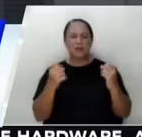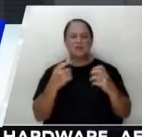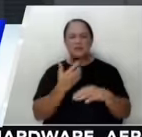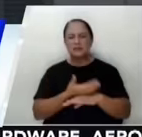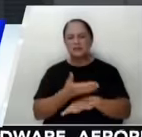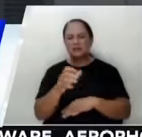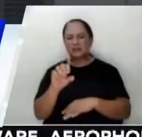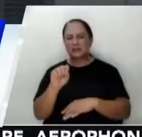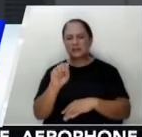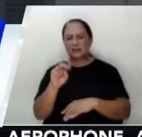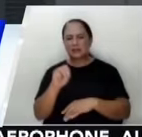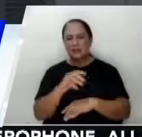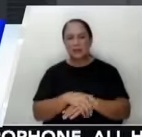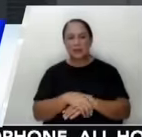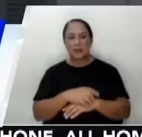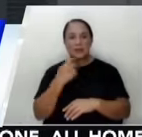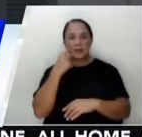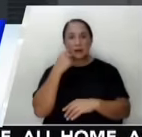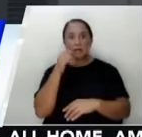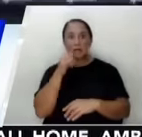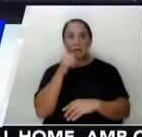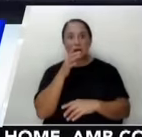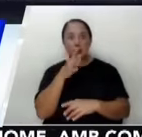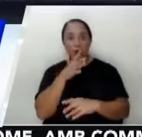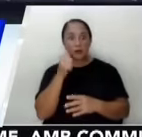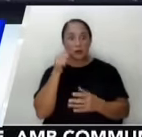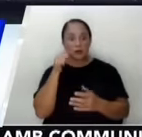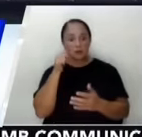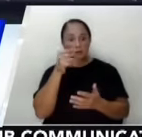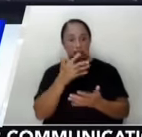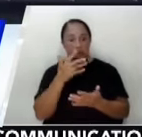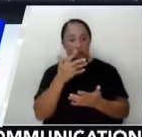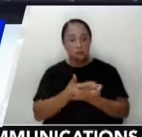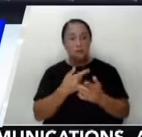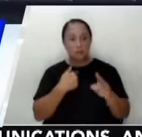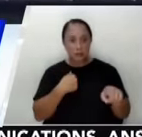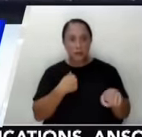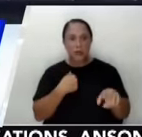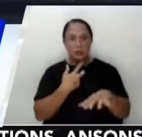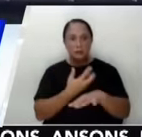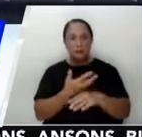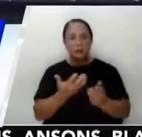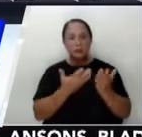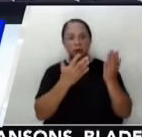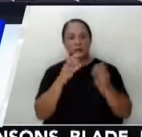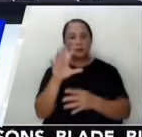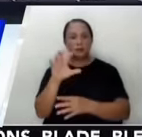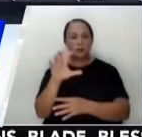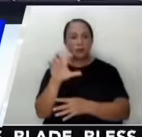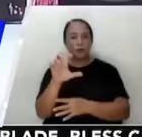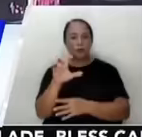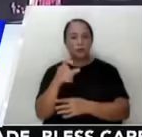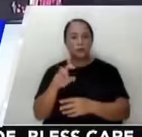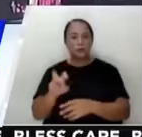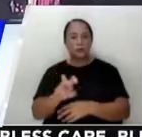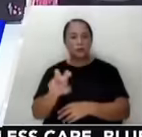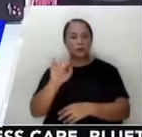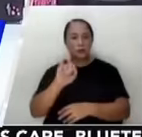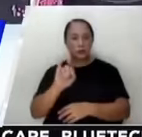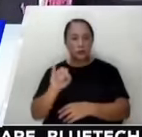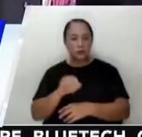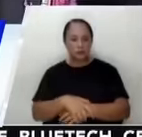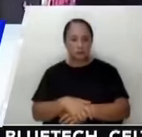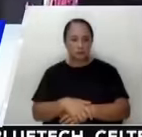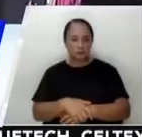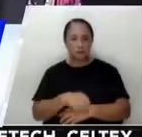May mag-ina kahapon dito sa Manila North Port na nabiktima ng nag-aalok ng 500 peso travel insurance. paalala po natin sa